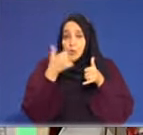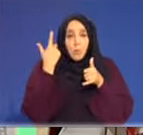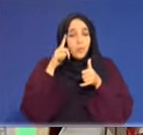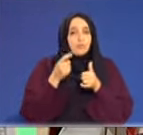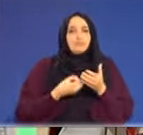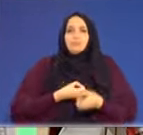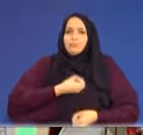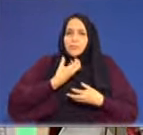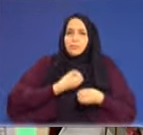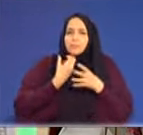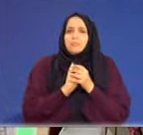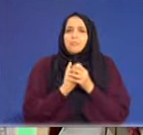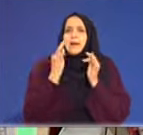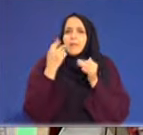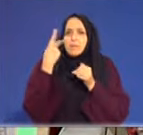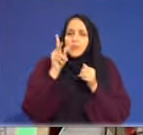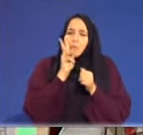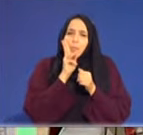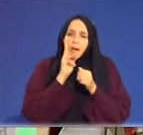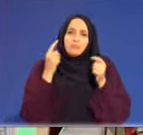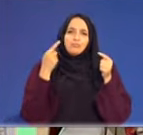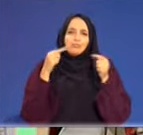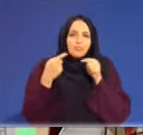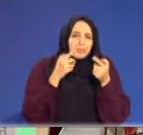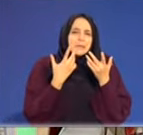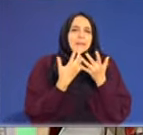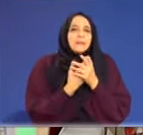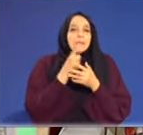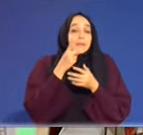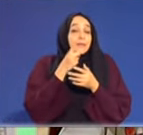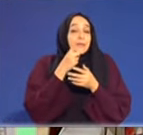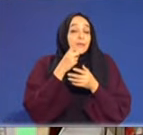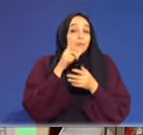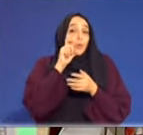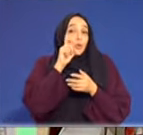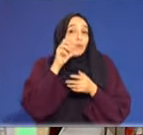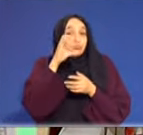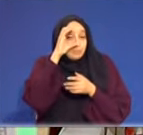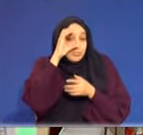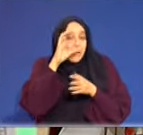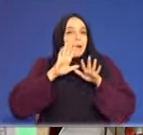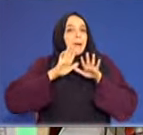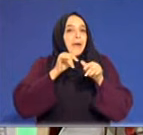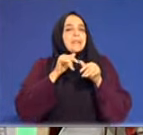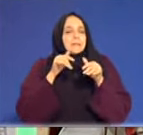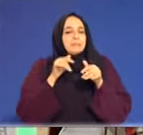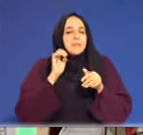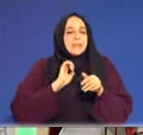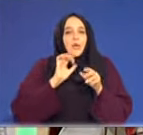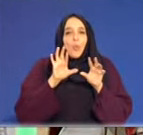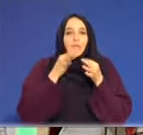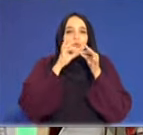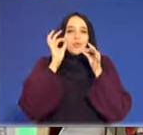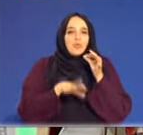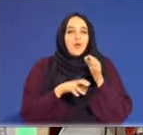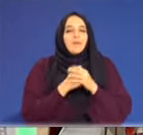خلافاتكم، يتمعن فيها ثم يعرض عليكم أفضل وأنجع الحلول، ألا وهو إصلاح ذات البين مع فضيلة